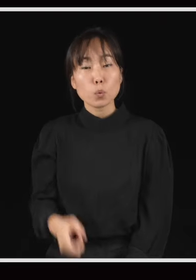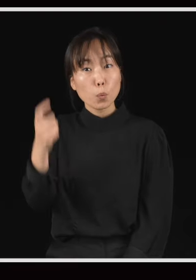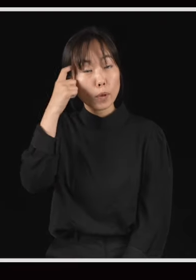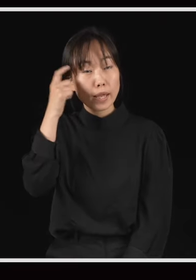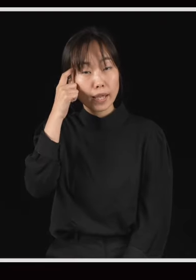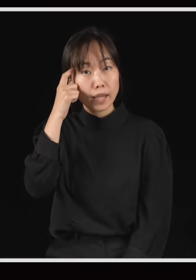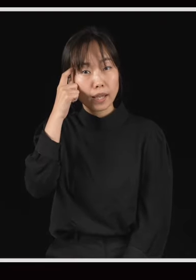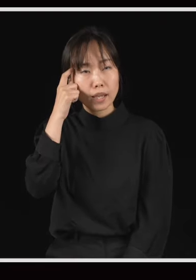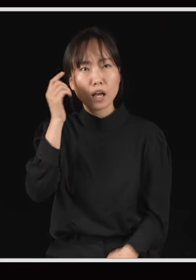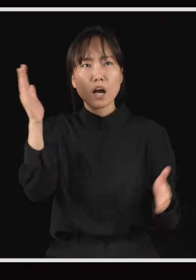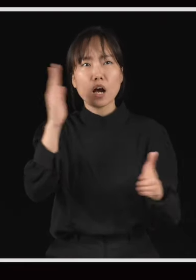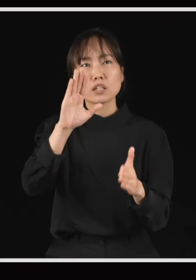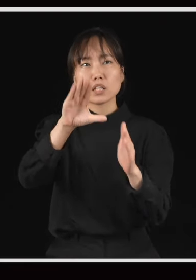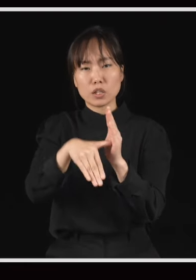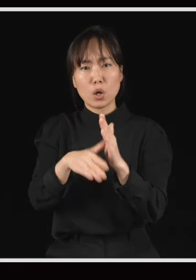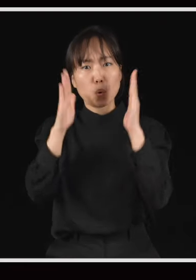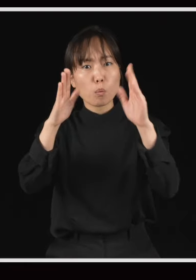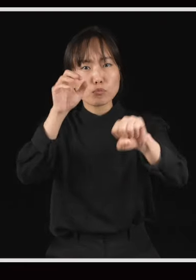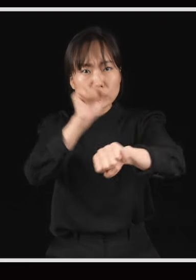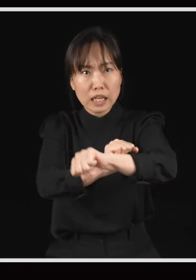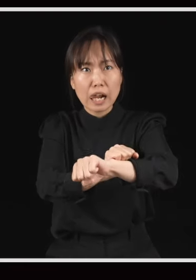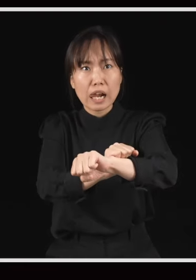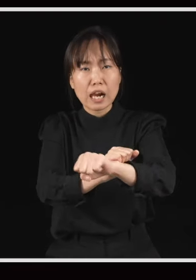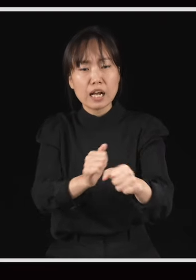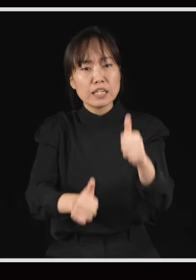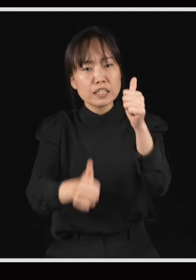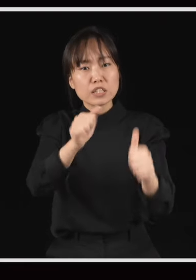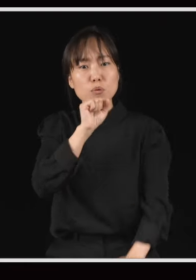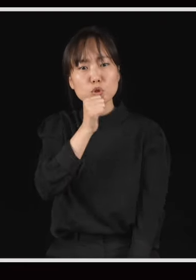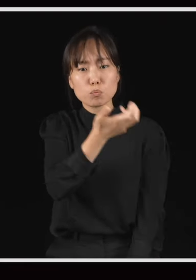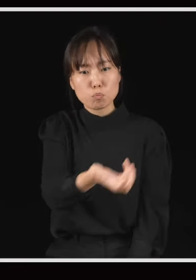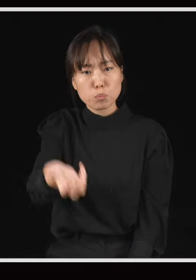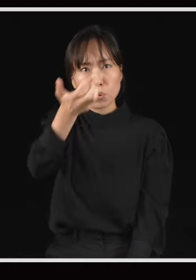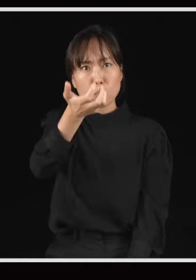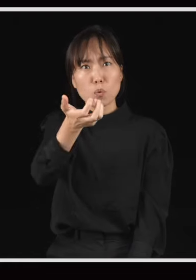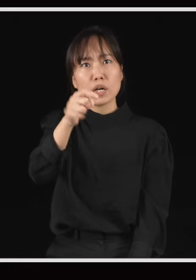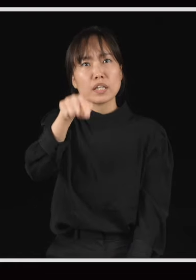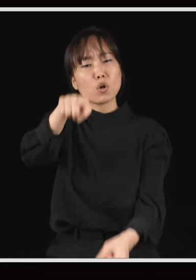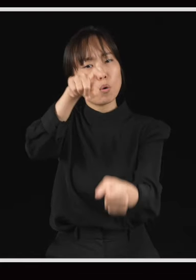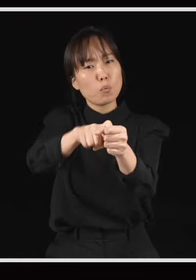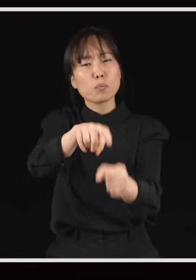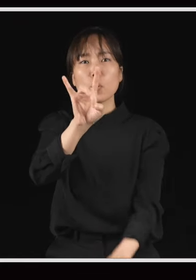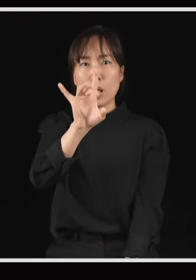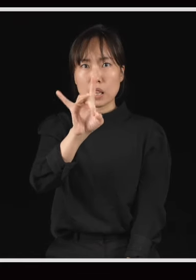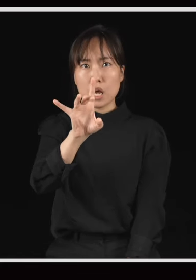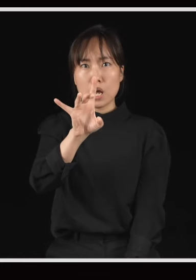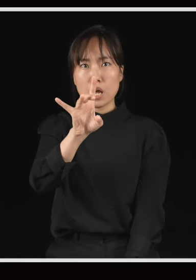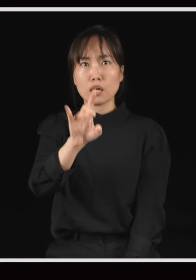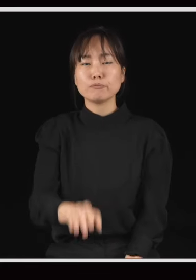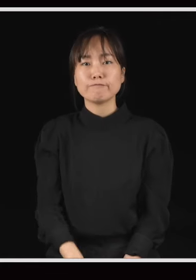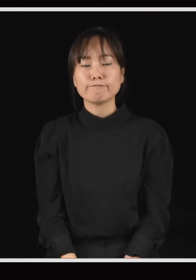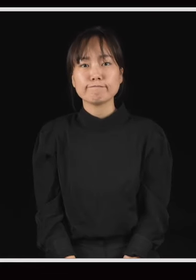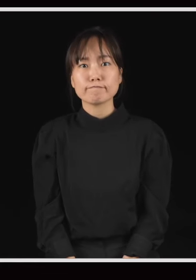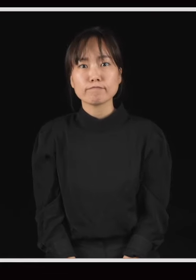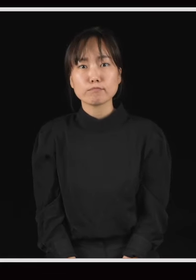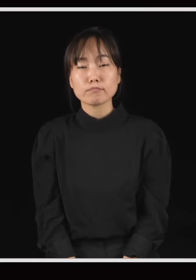왜냐하면 예를 들어서 어렸을 때는 공부를 더 잘해서 수능 점수를 올리면 됐고요. 그게 유일한 나에게 중요한